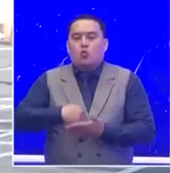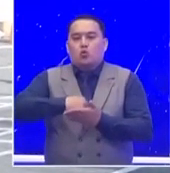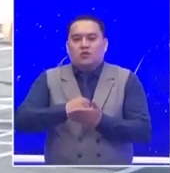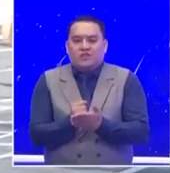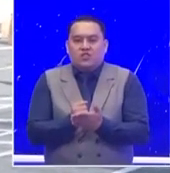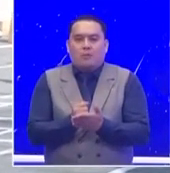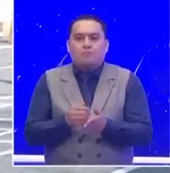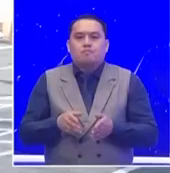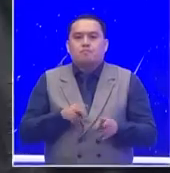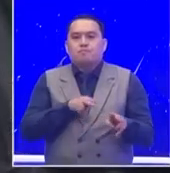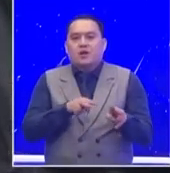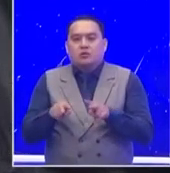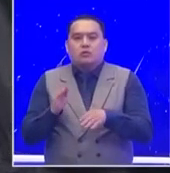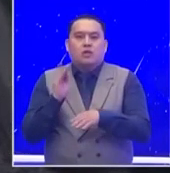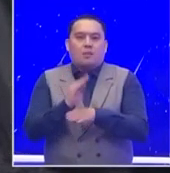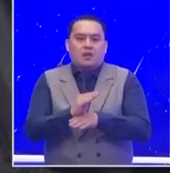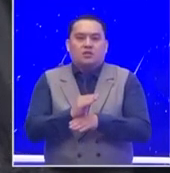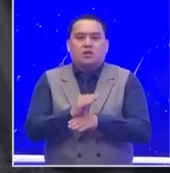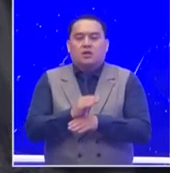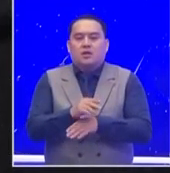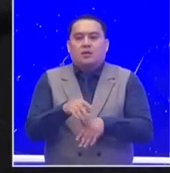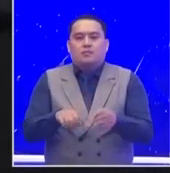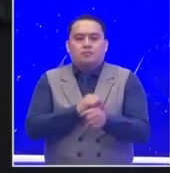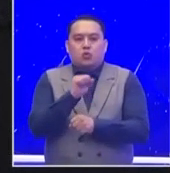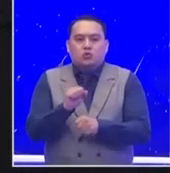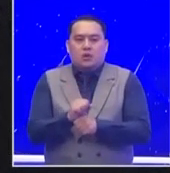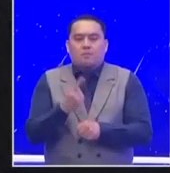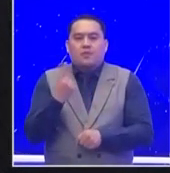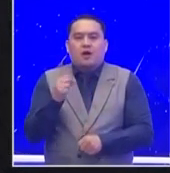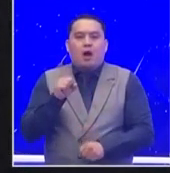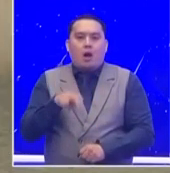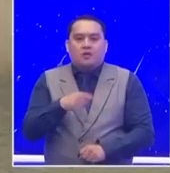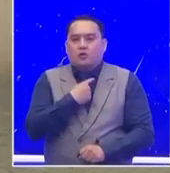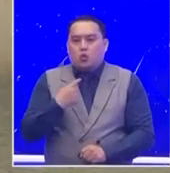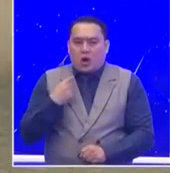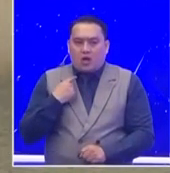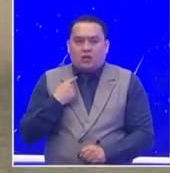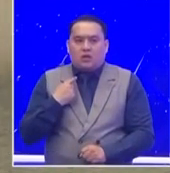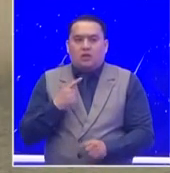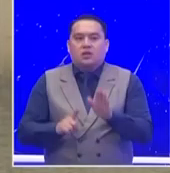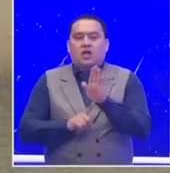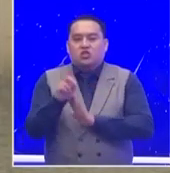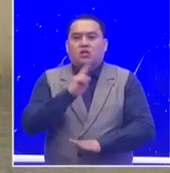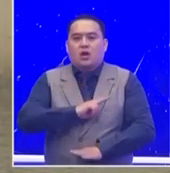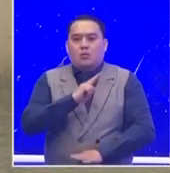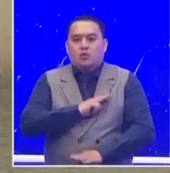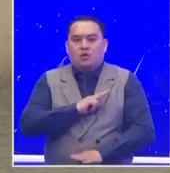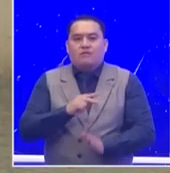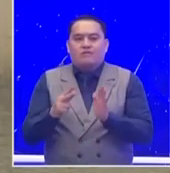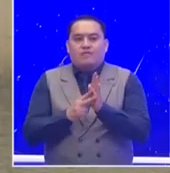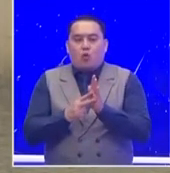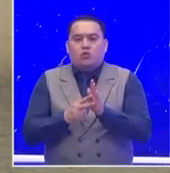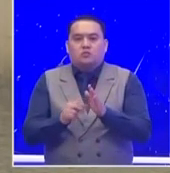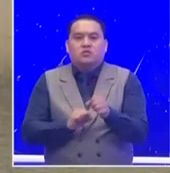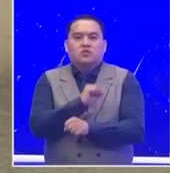маршрутам патрулирования добавились дополнительные мобильные посты. С 1 апреля по городу Талдыкурган начинают работу дополнительно 8 мобильных